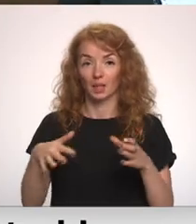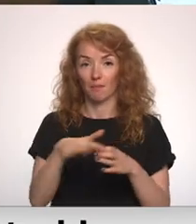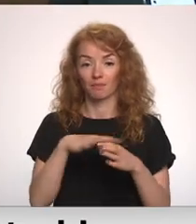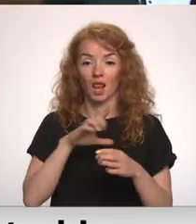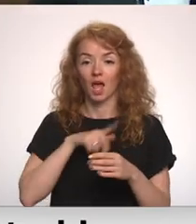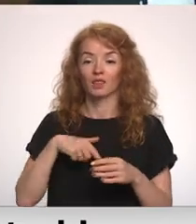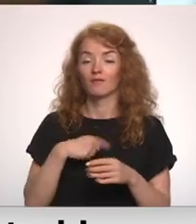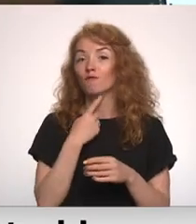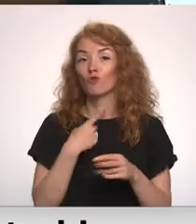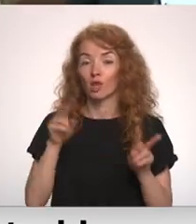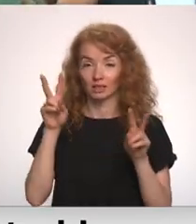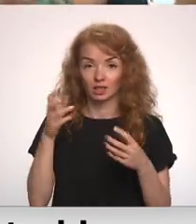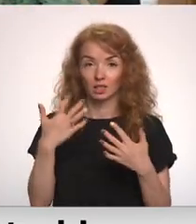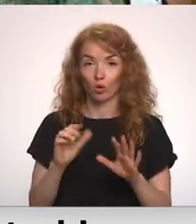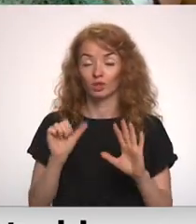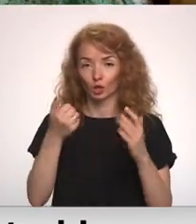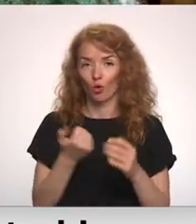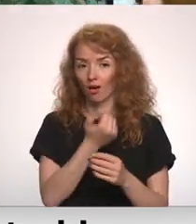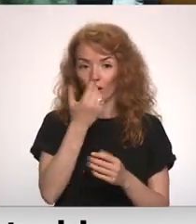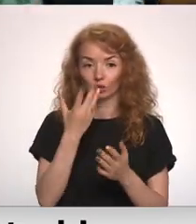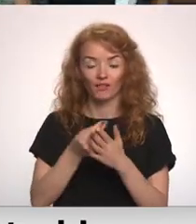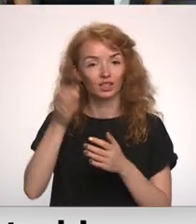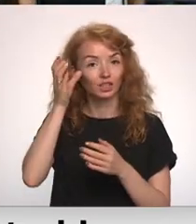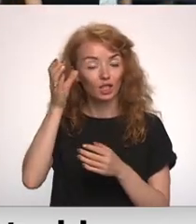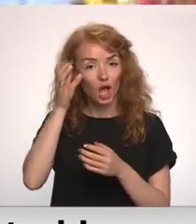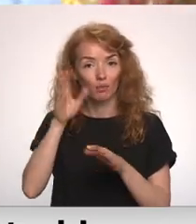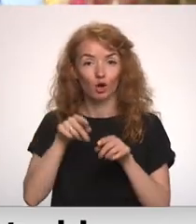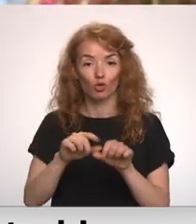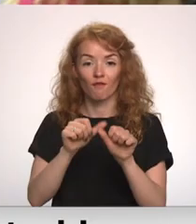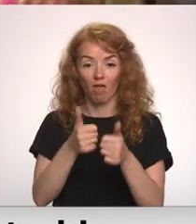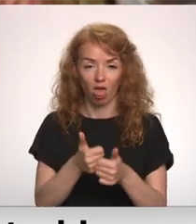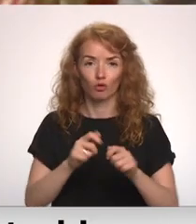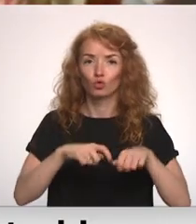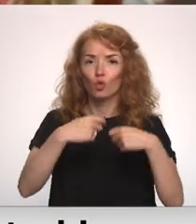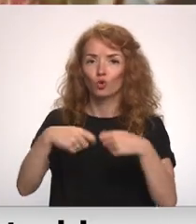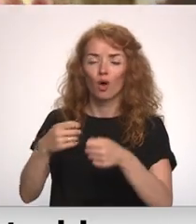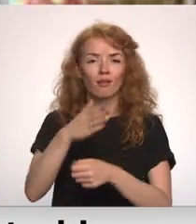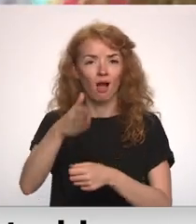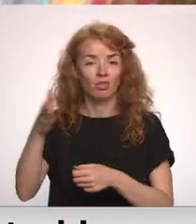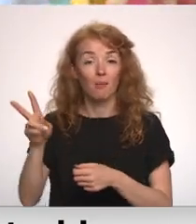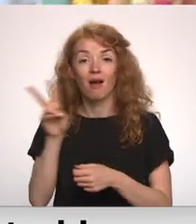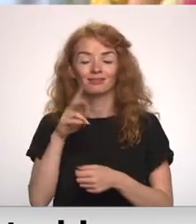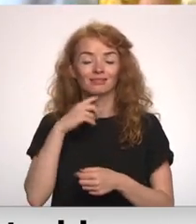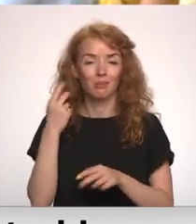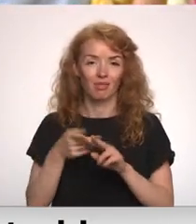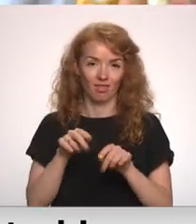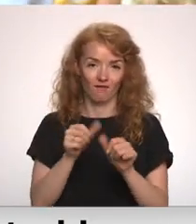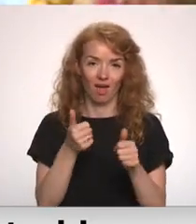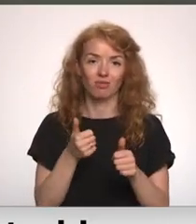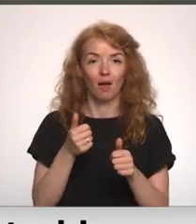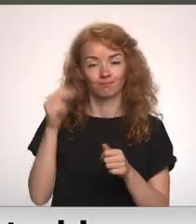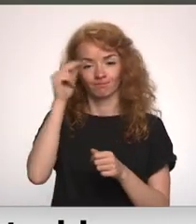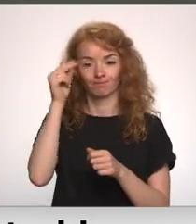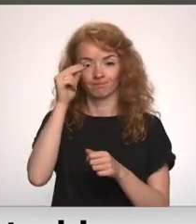Latvian Voices jau 6. Gadu savas zināšanas par šo dziedāšanas veidu nodod ikvienam, kurš vēlas šādi pilnveidoties.